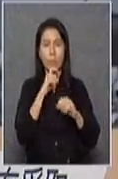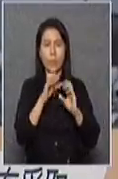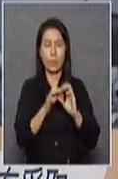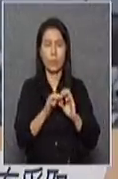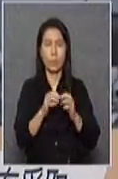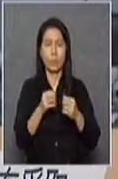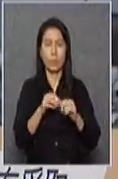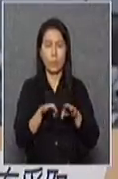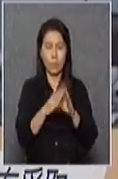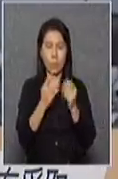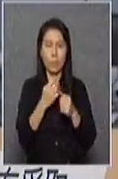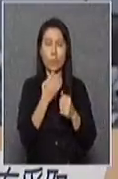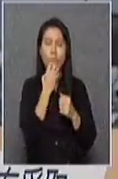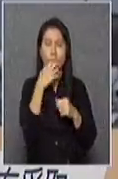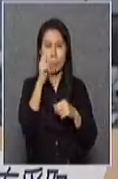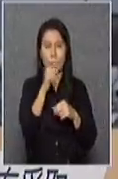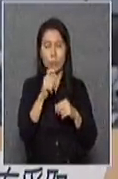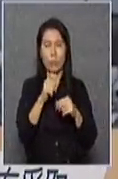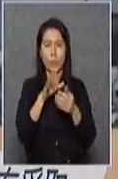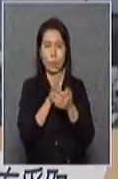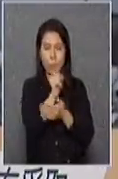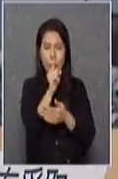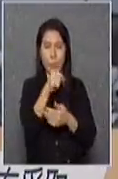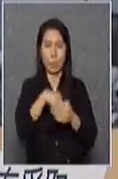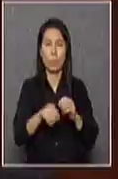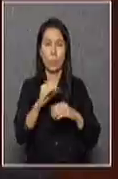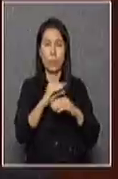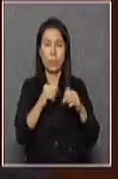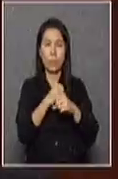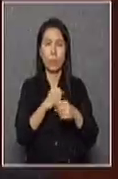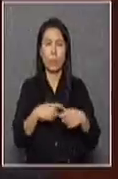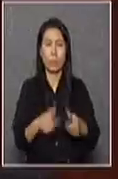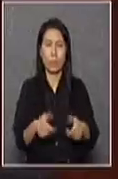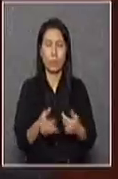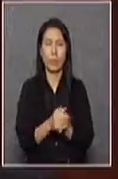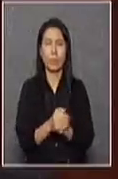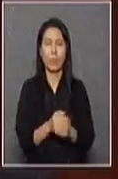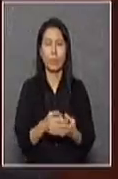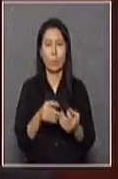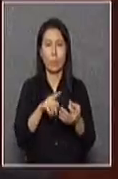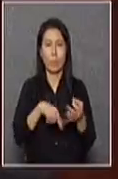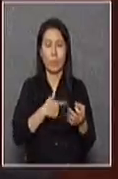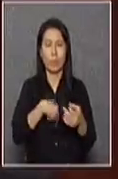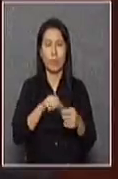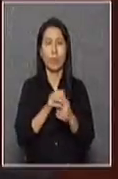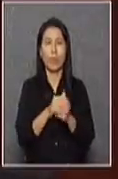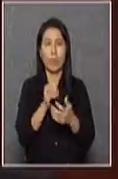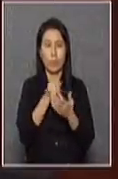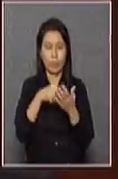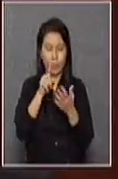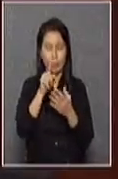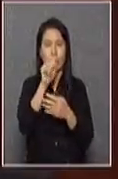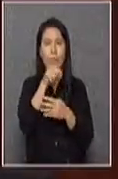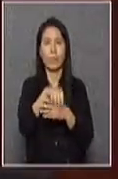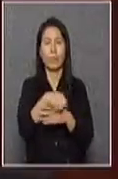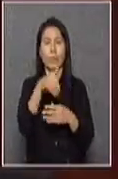龍的全年預算開支。 現在各位提出的待決議題是梁國雄議員動議的修正案，予以通過。現在付